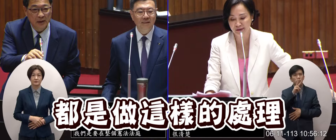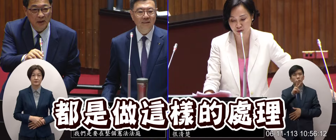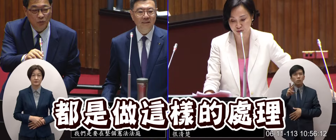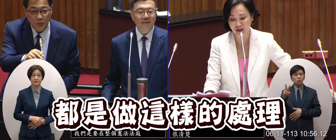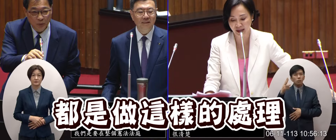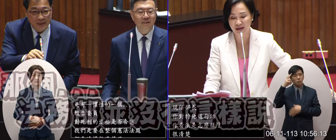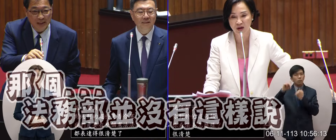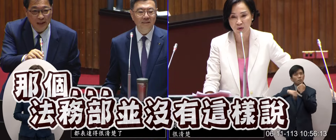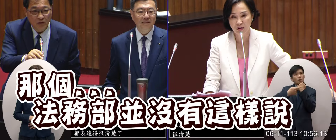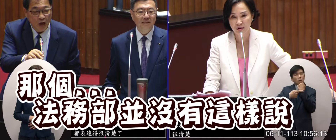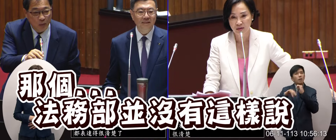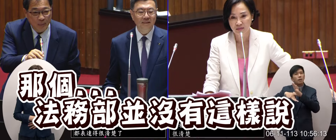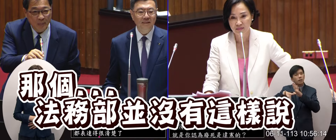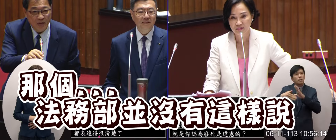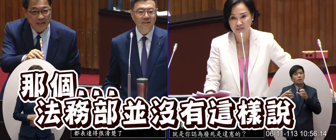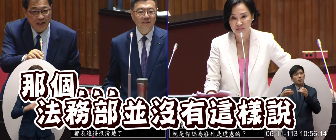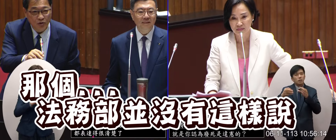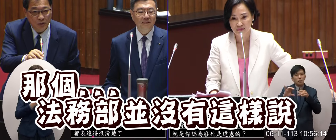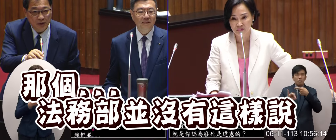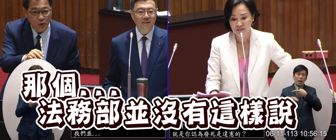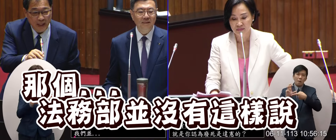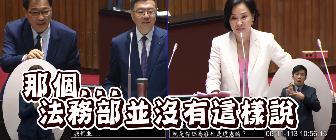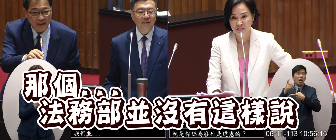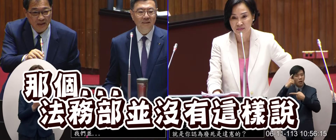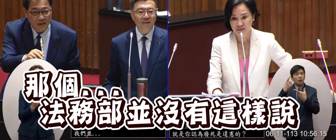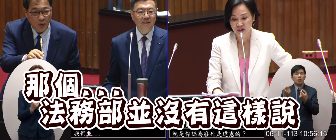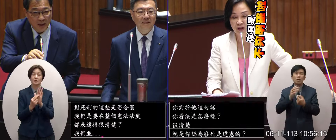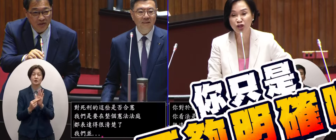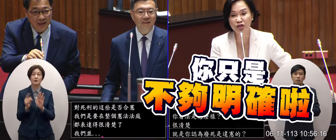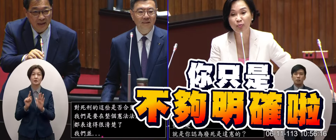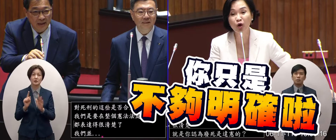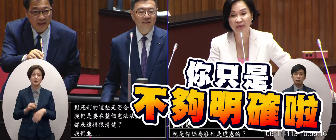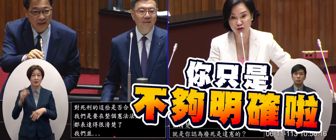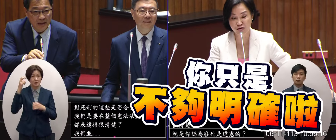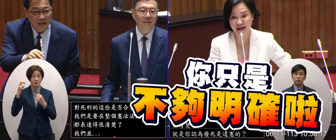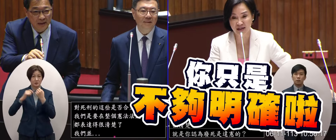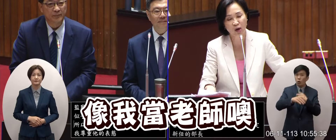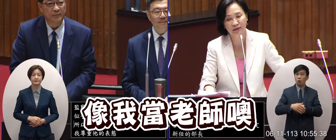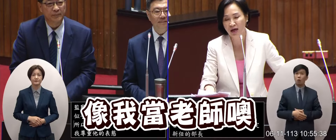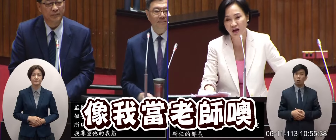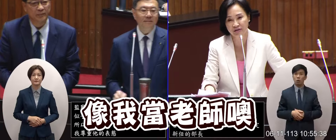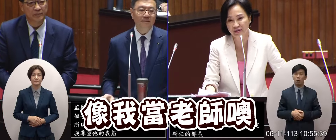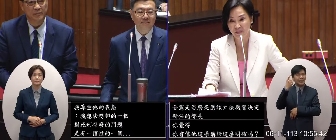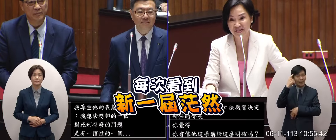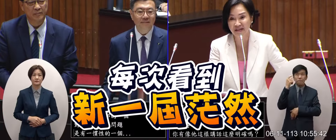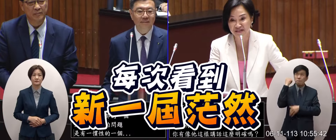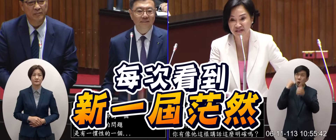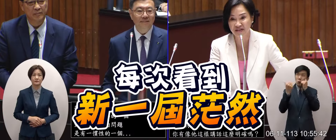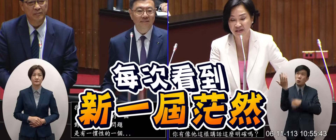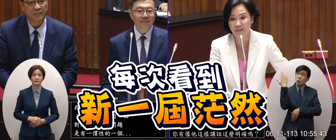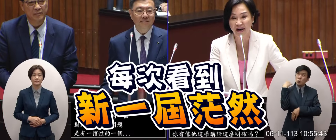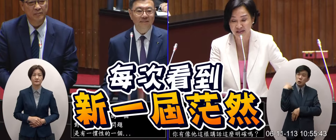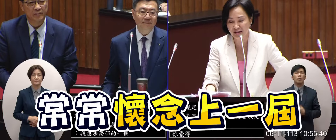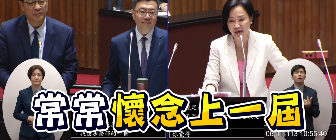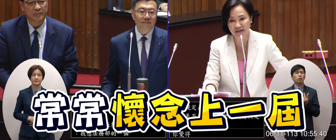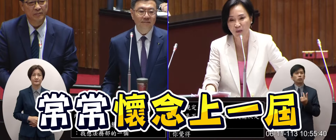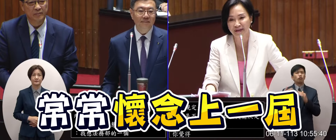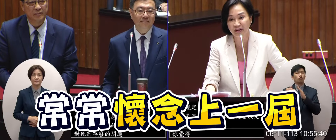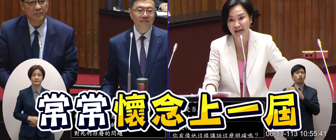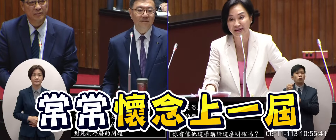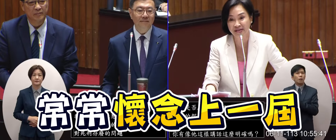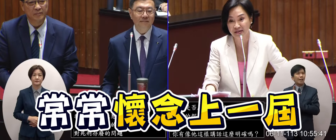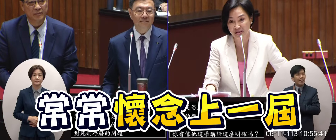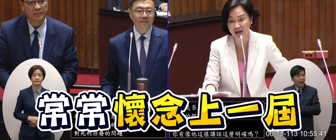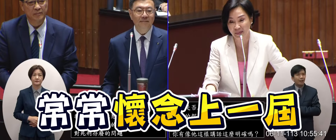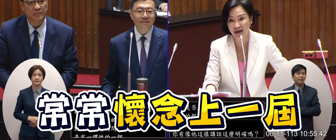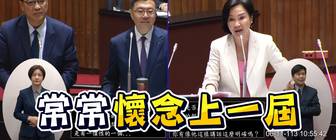是做这样的处理了。 那个法务部并没有这样说，对这个是否违宪？ 你只是不够明确了。像我当老师哦，每次看到新一届的盲人，我常常在怀